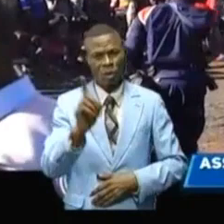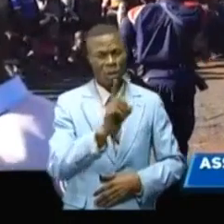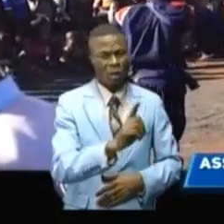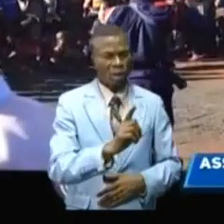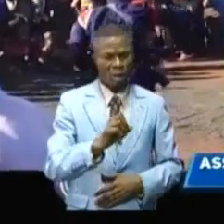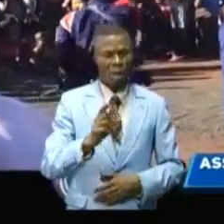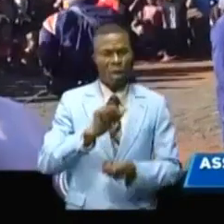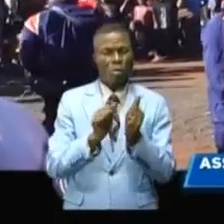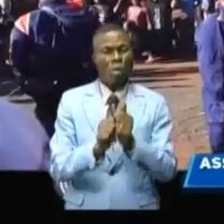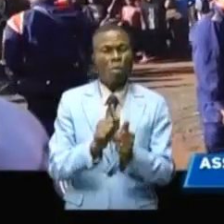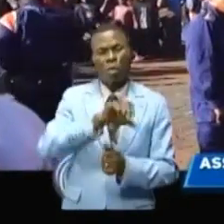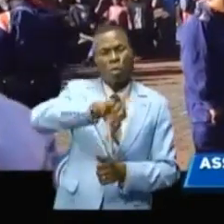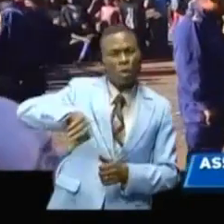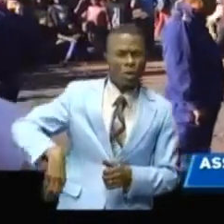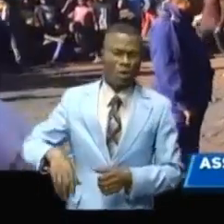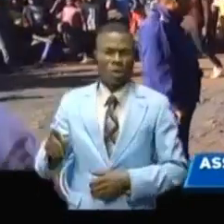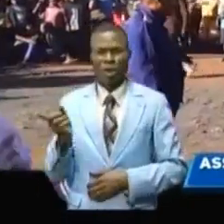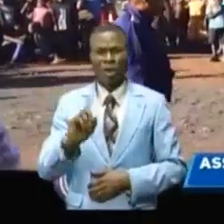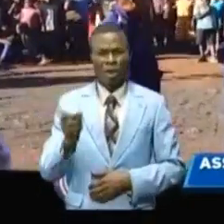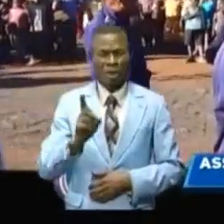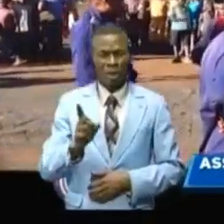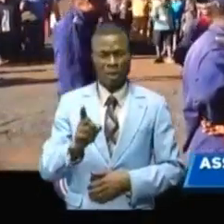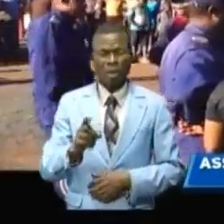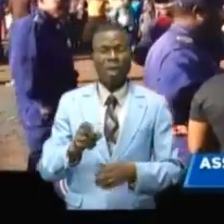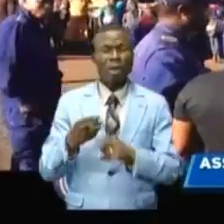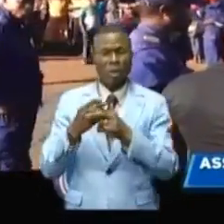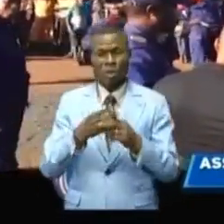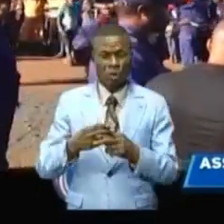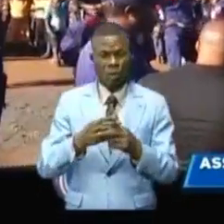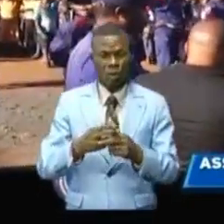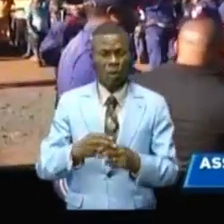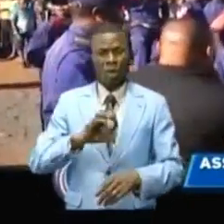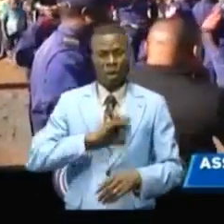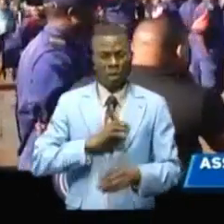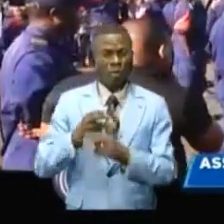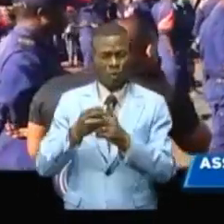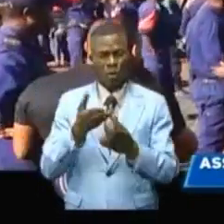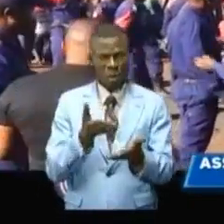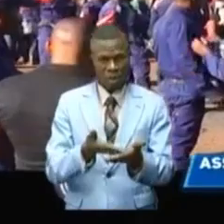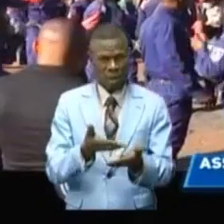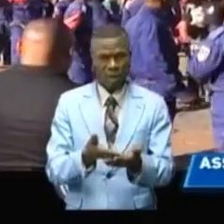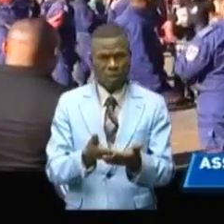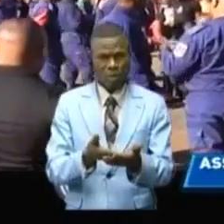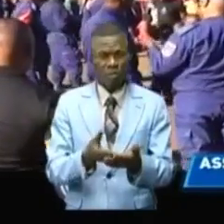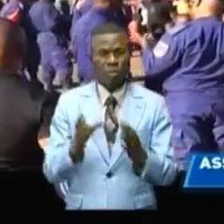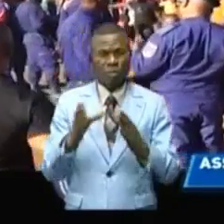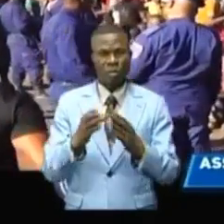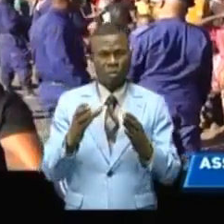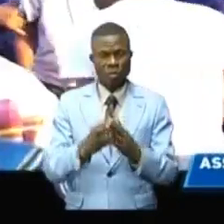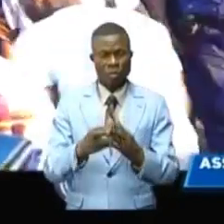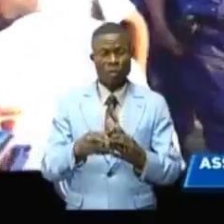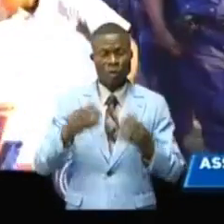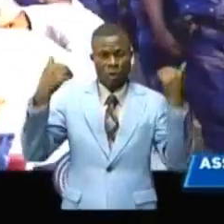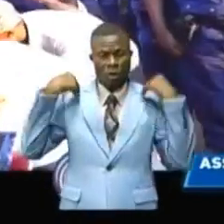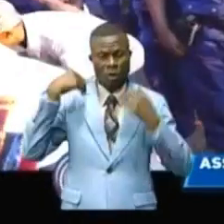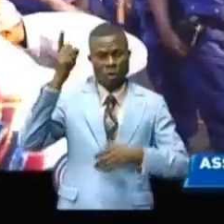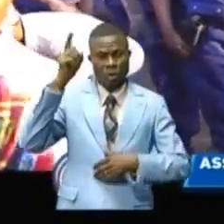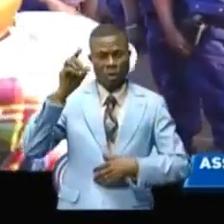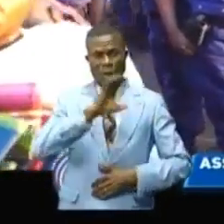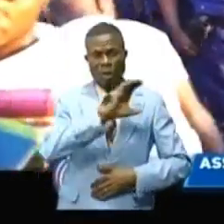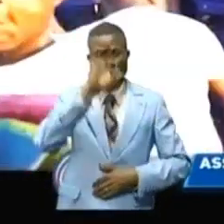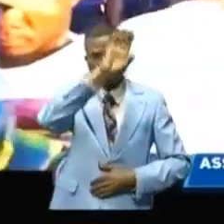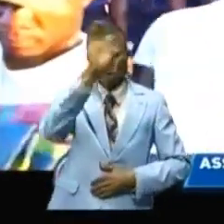tout détournement. Et cela sous l'œil vigilant des éléments de la police nationale congolaise avec à la tête le